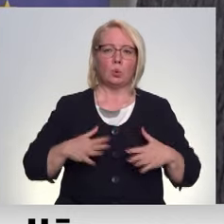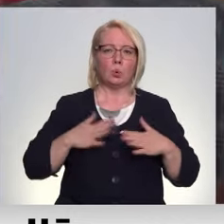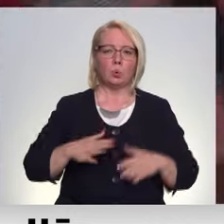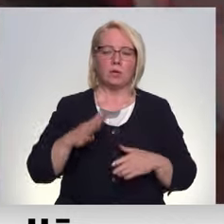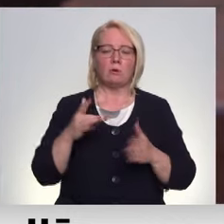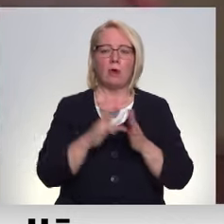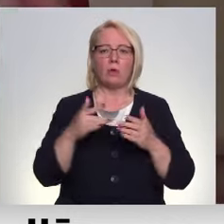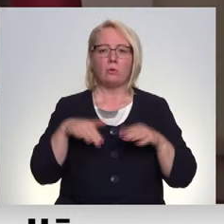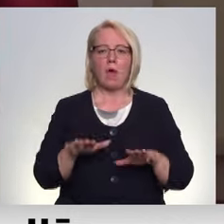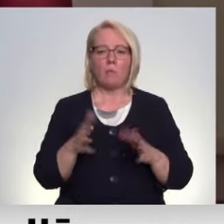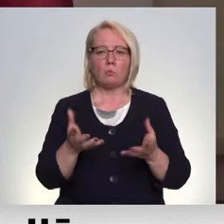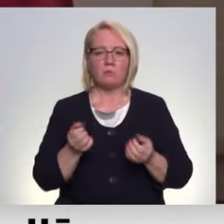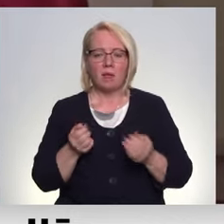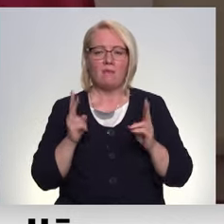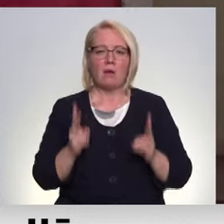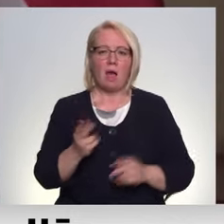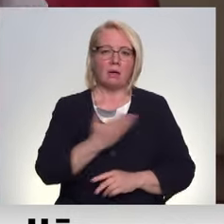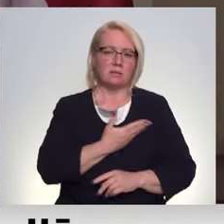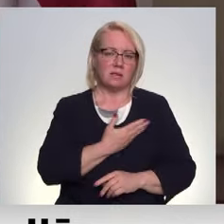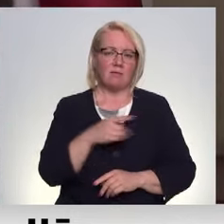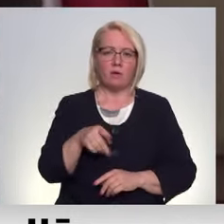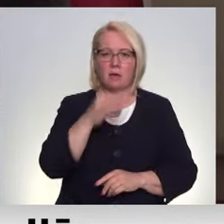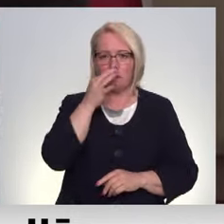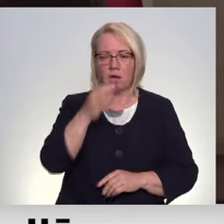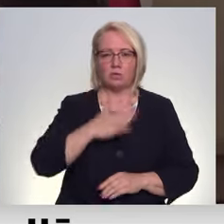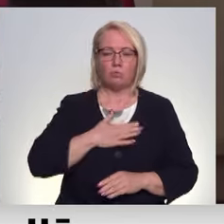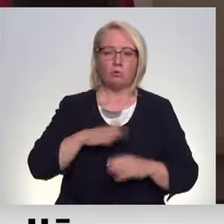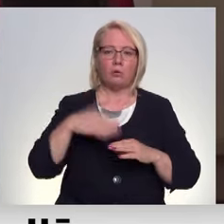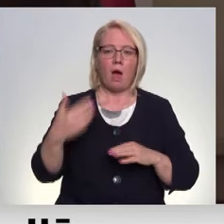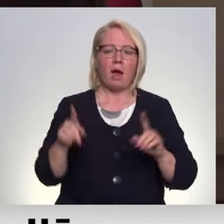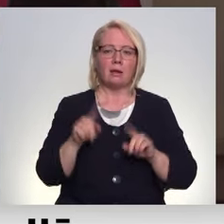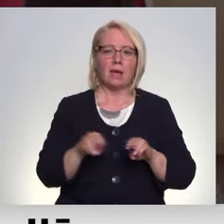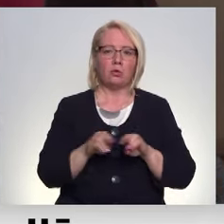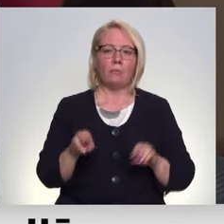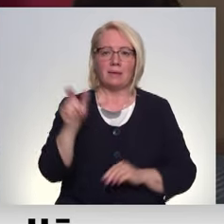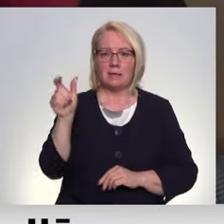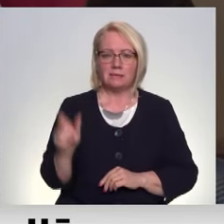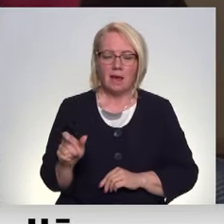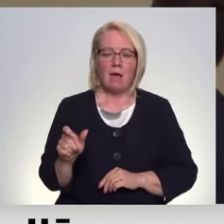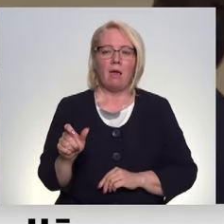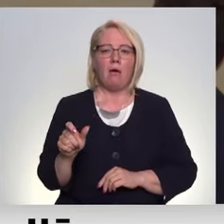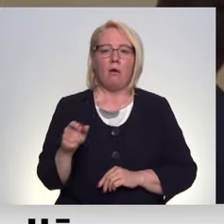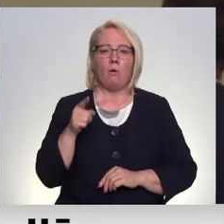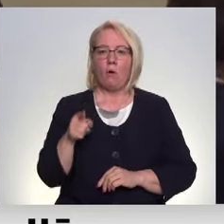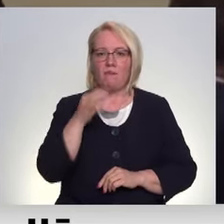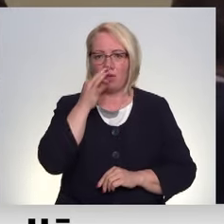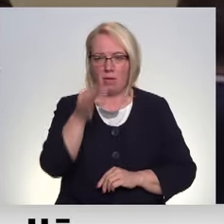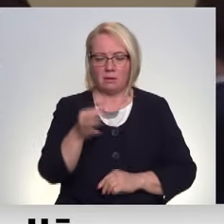kādas lēmumus pieņemt vai kā dzīvot. Tā uzsvēra mūsu ārlietu ministra Baiba Braža savā šī rīta uzrunā, un lūk viņas